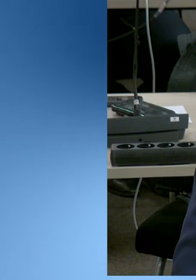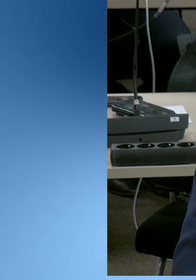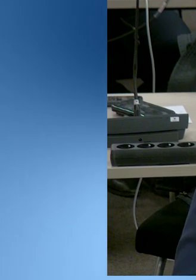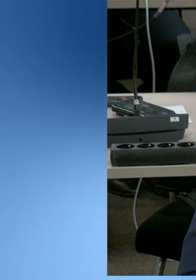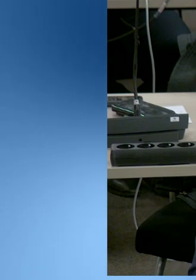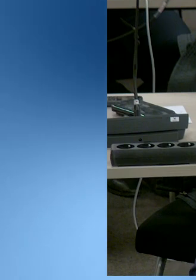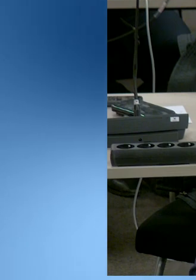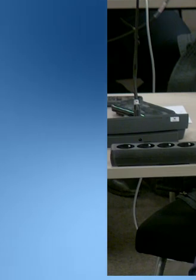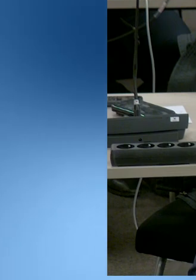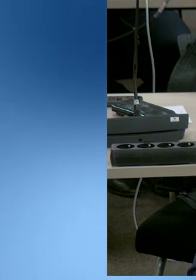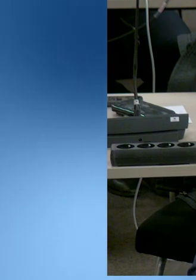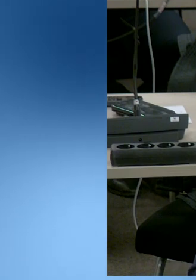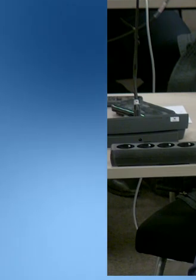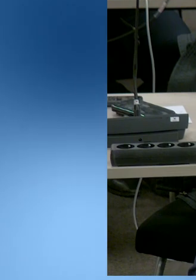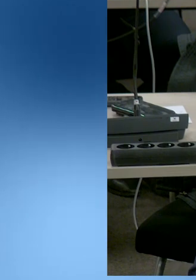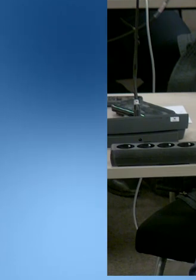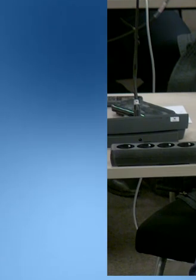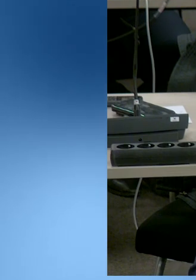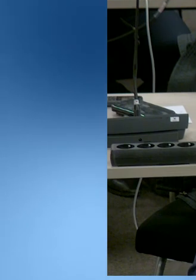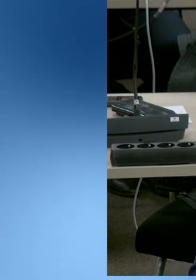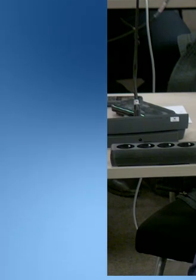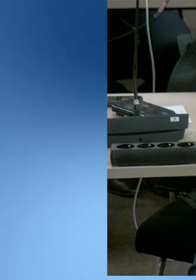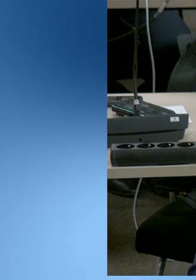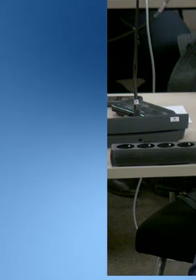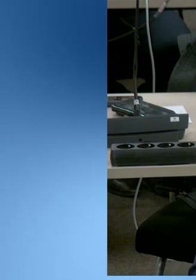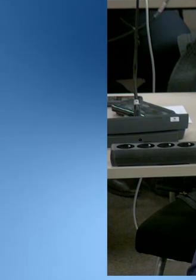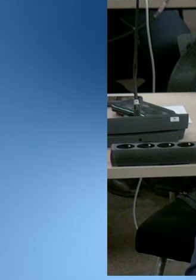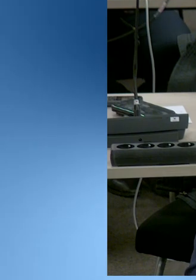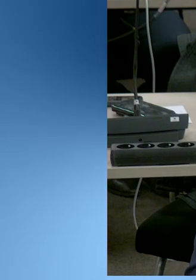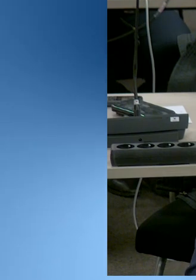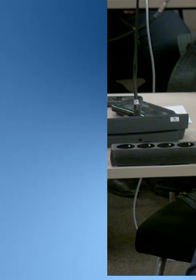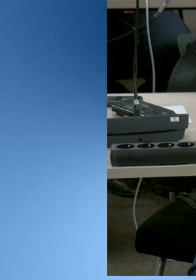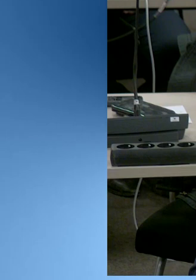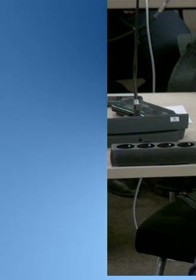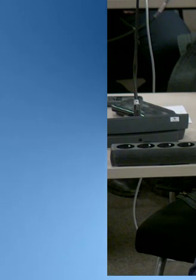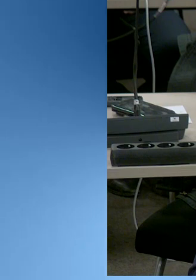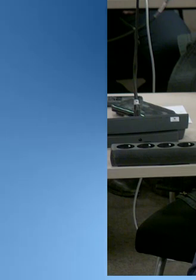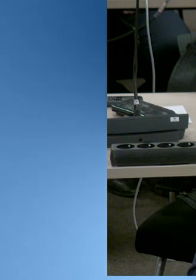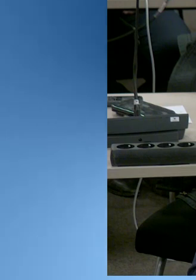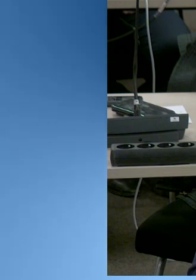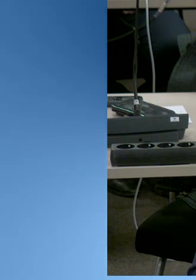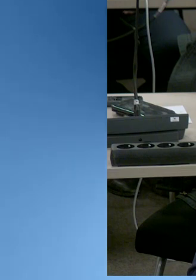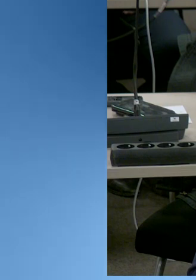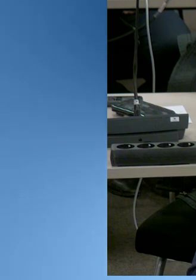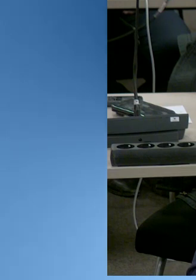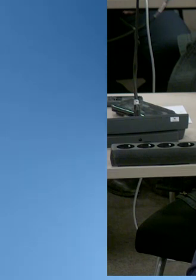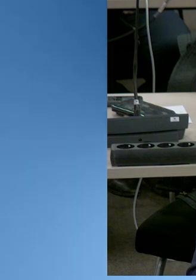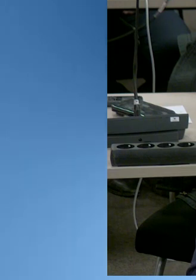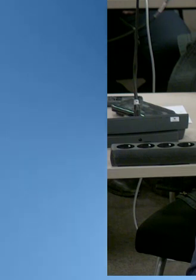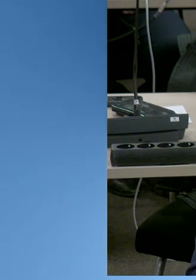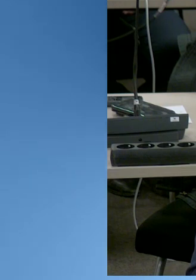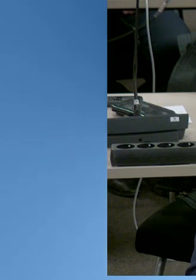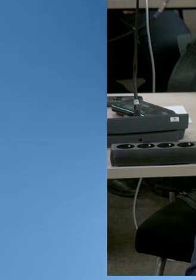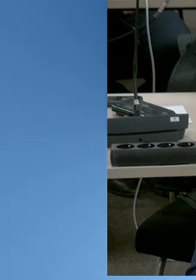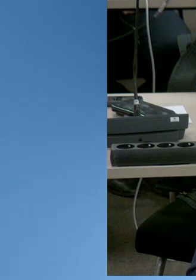S très très très intéressant et Grenoble c'est un acteur clé dans la création du risseau national de l'éducation populaire et